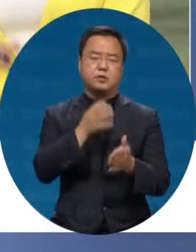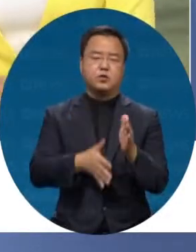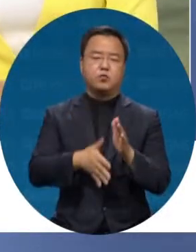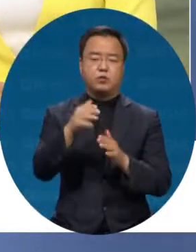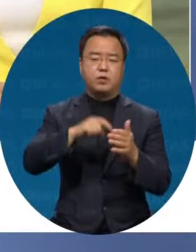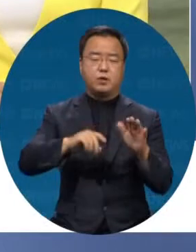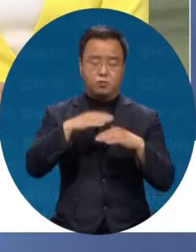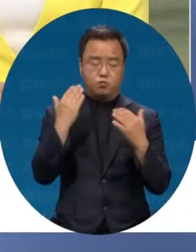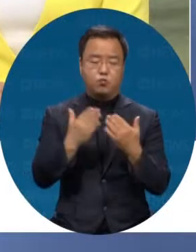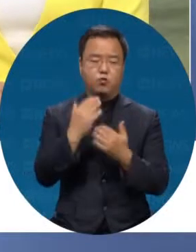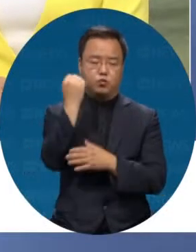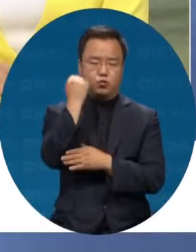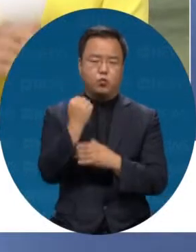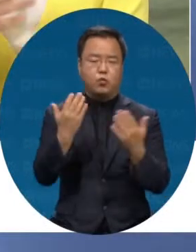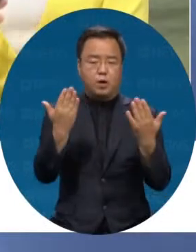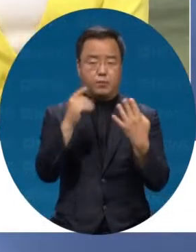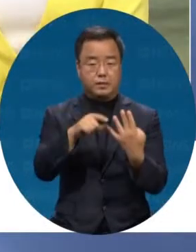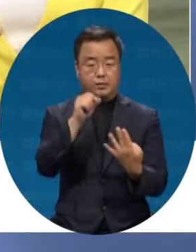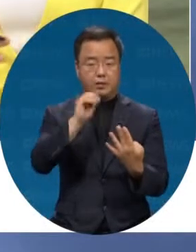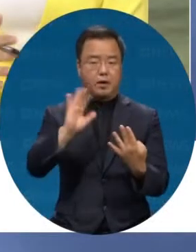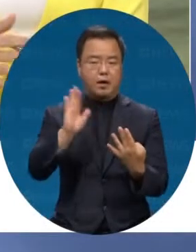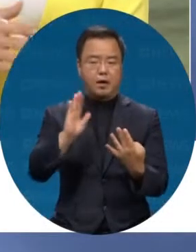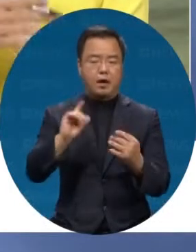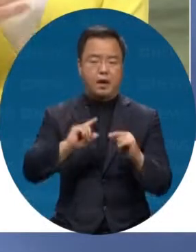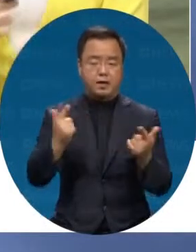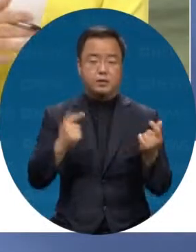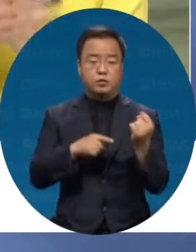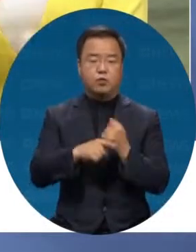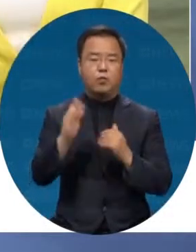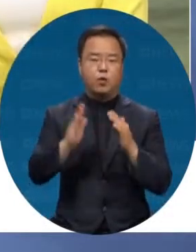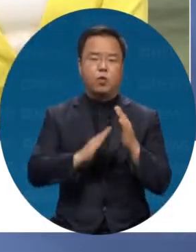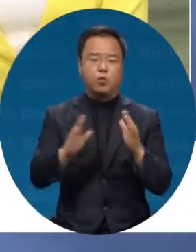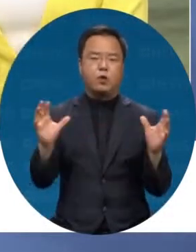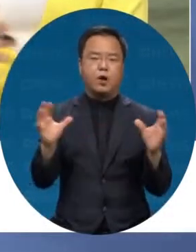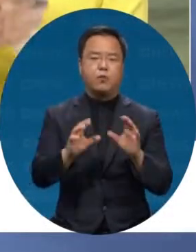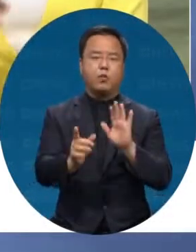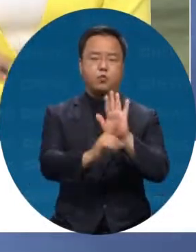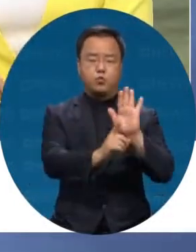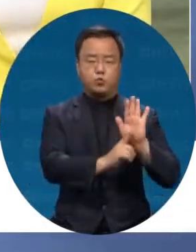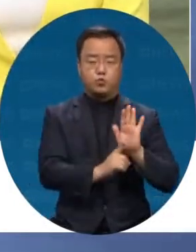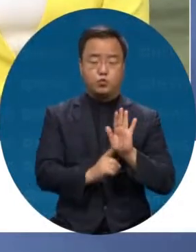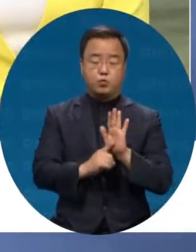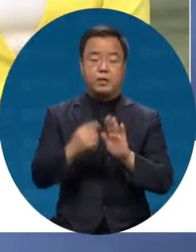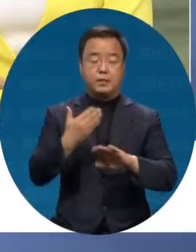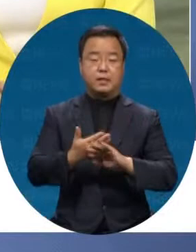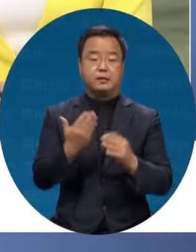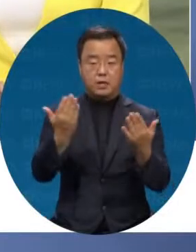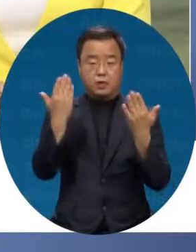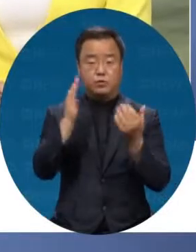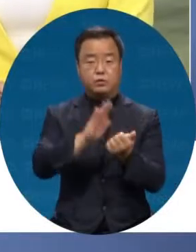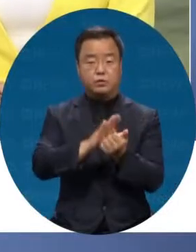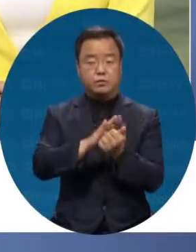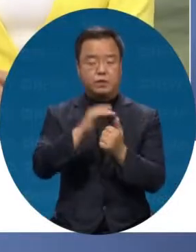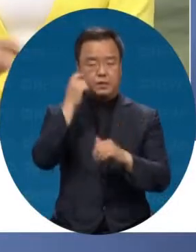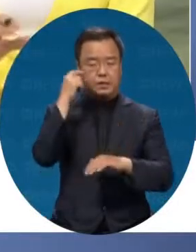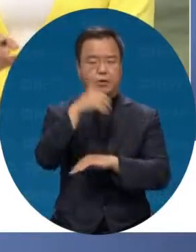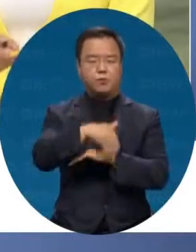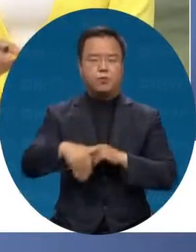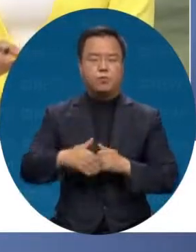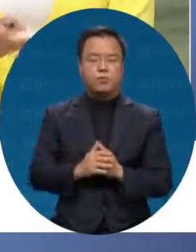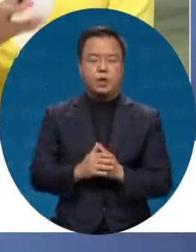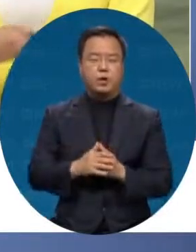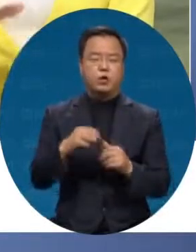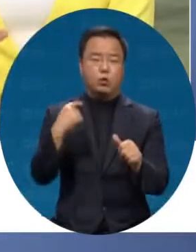학교가 선정된 것이 아니기 때문에 공모 를 거쳐서 모아 된 다른 학교의 이제 선정을 한다는 계획입니다 4 욕구는 이렇게